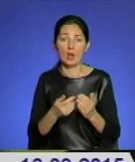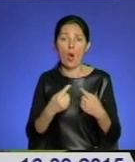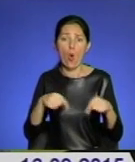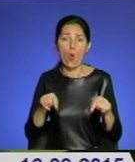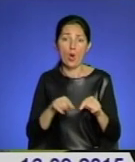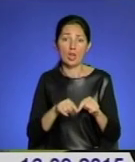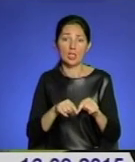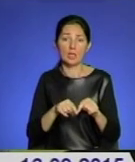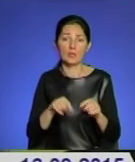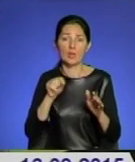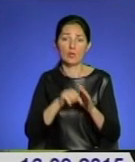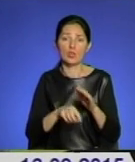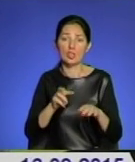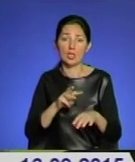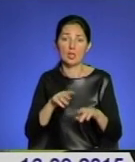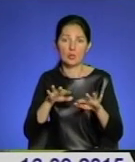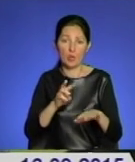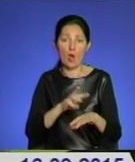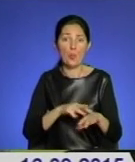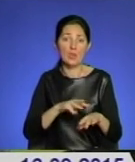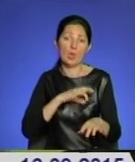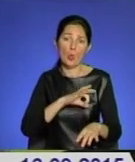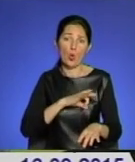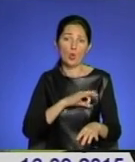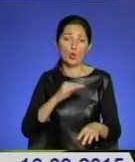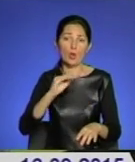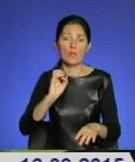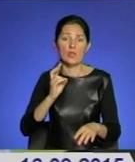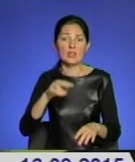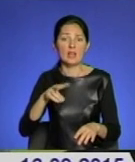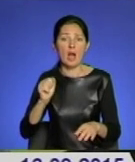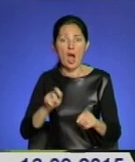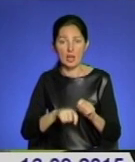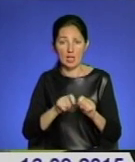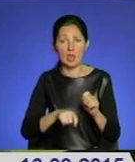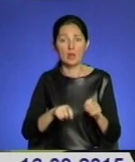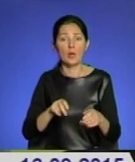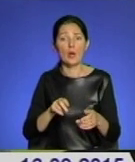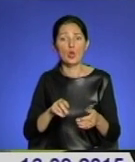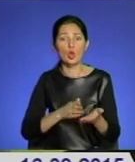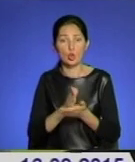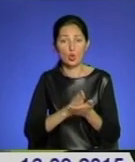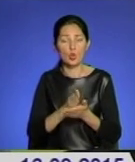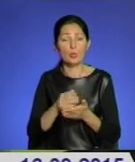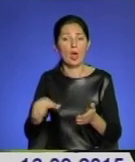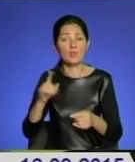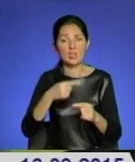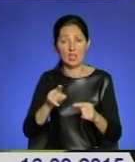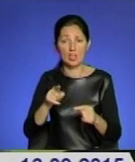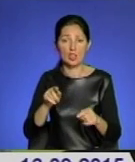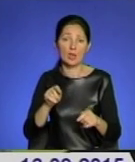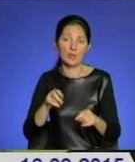органи внутрішніх справ, прокуратура, фіскальна служба і всі інші державні перевіряючі